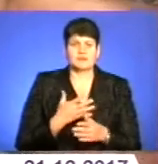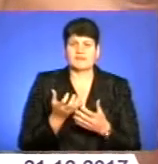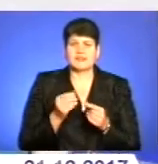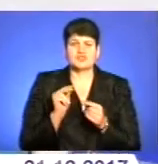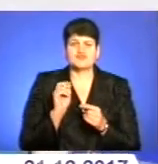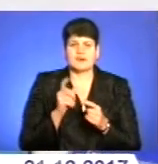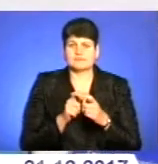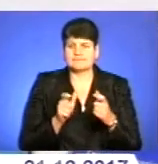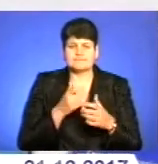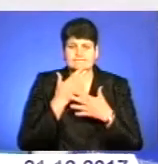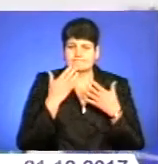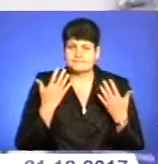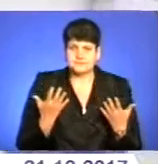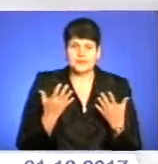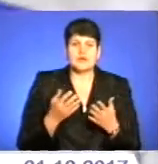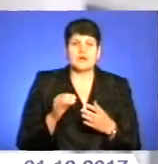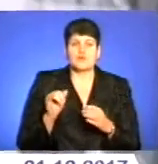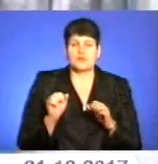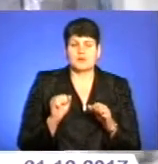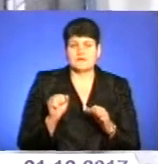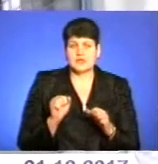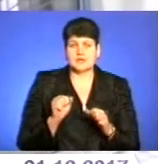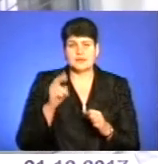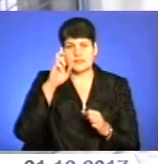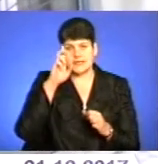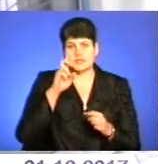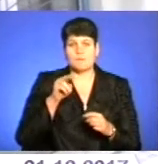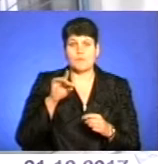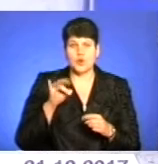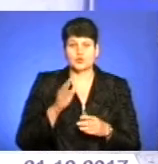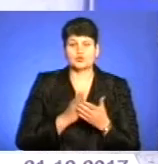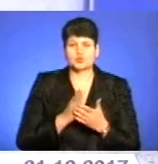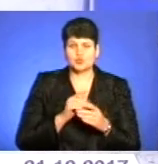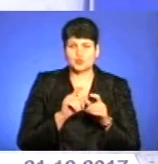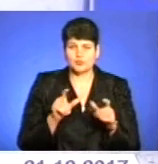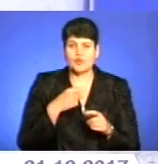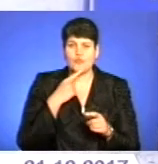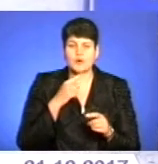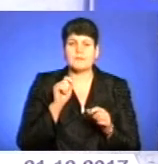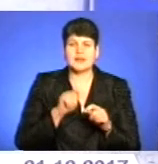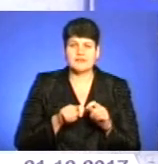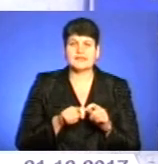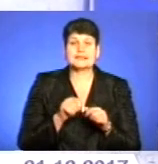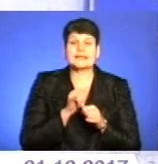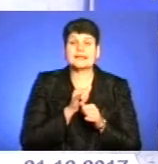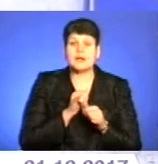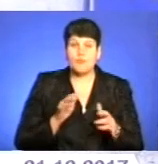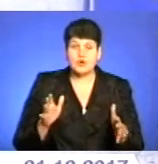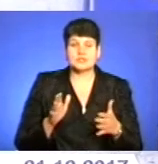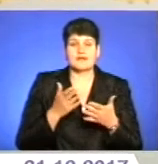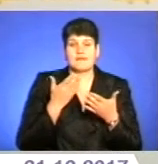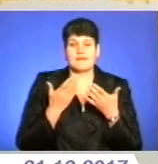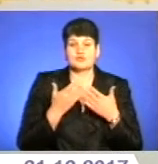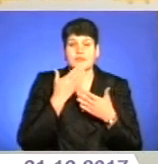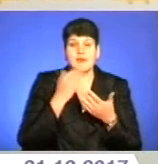В обласному управлінні Держпродспоживслужби кажуть, перевірити магазин чи виробника продукту не можуть, якщо людина не напише відповідну